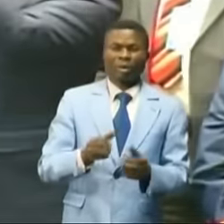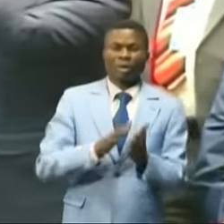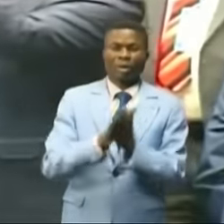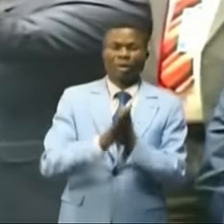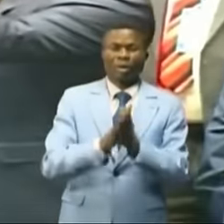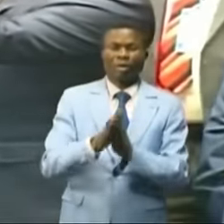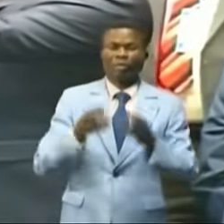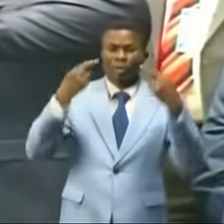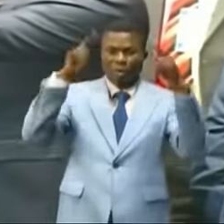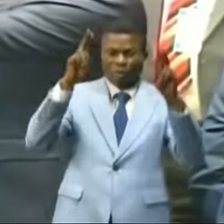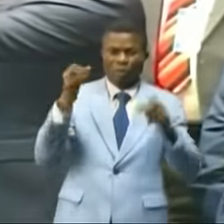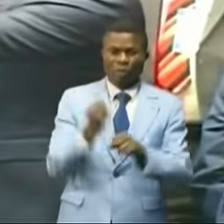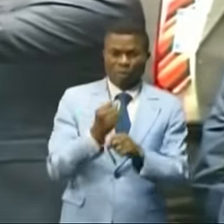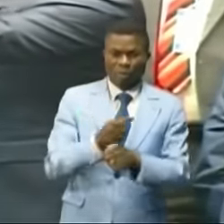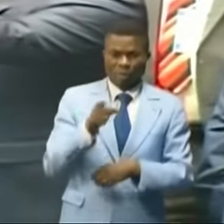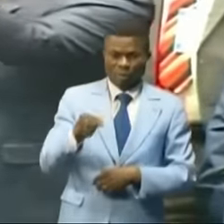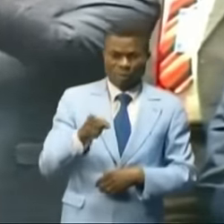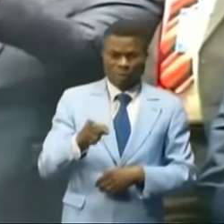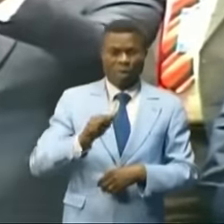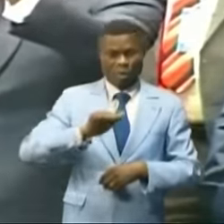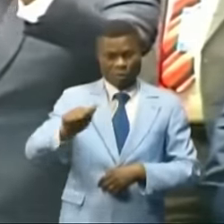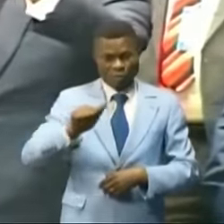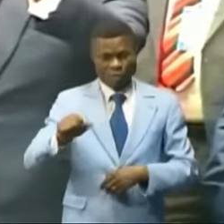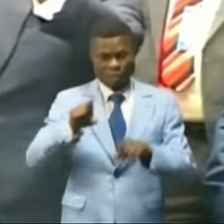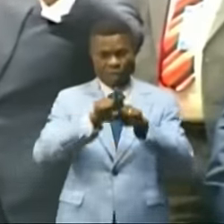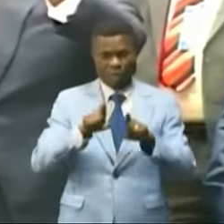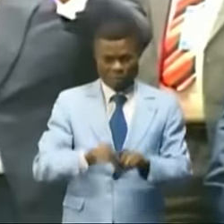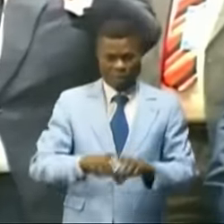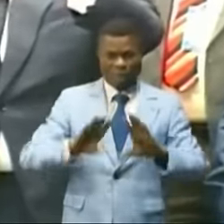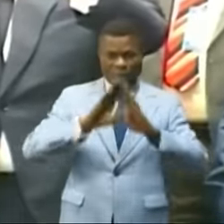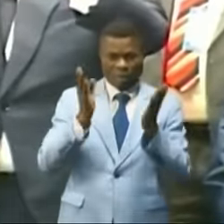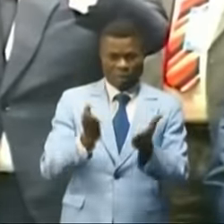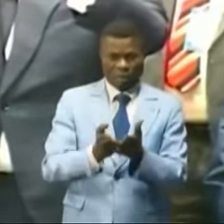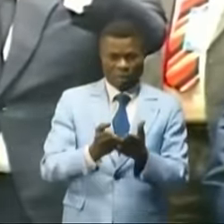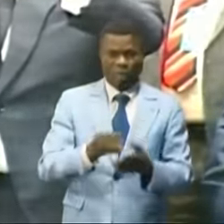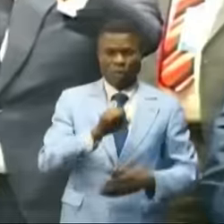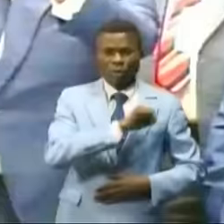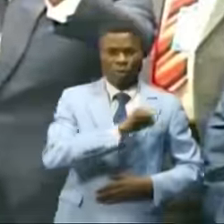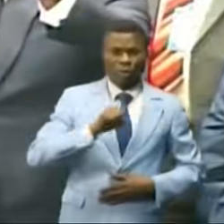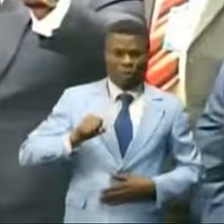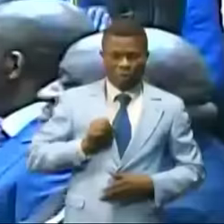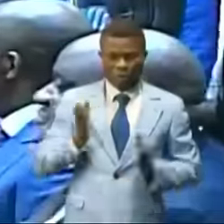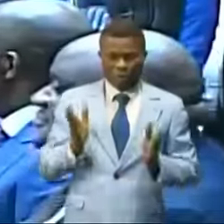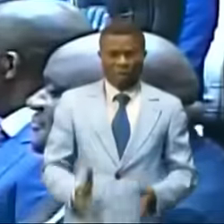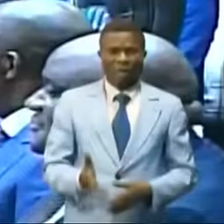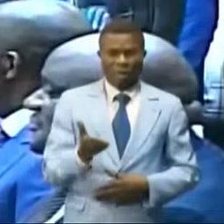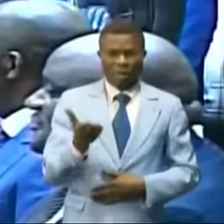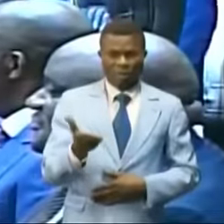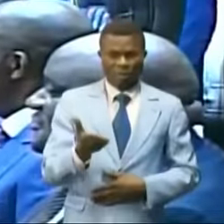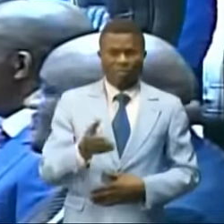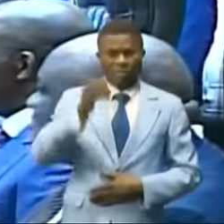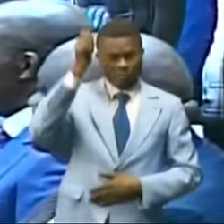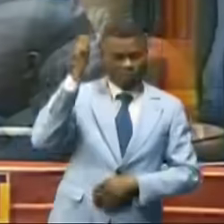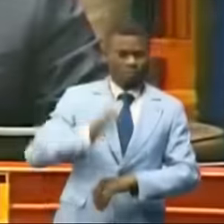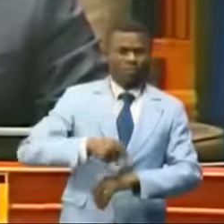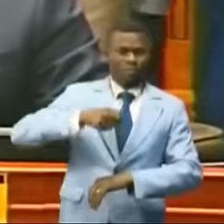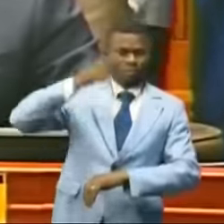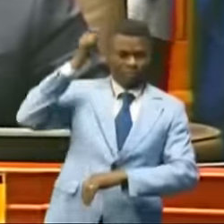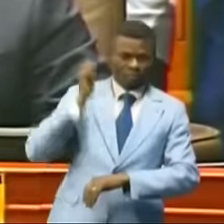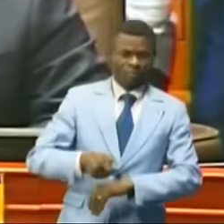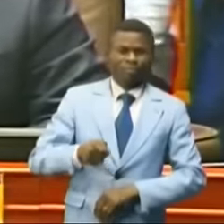plein succès à vous-même et à tous les membres du bureau définitif.